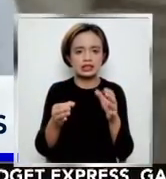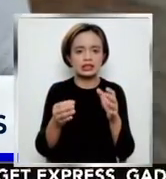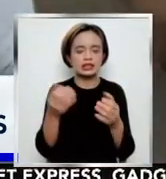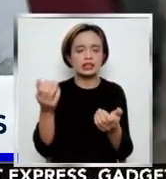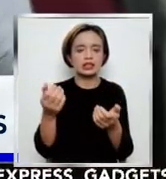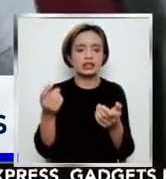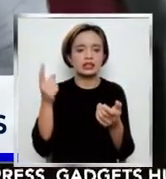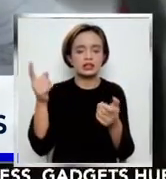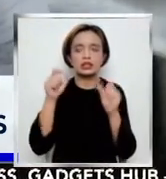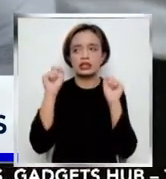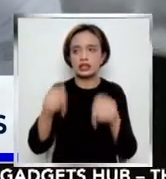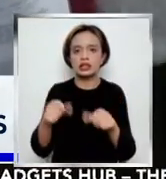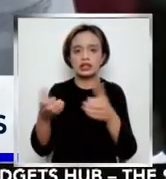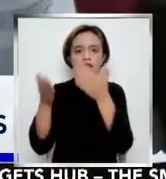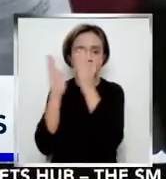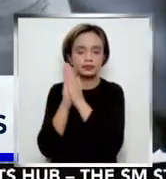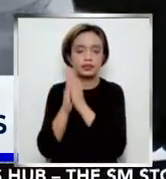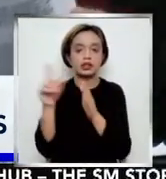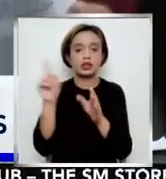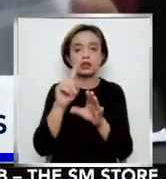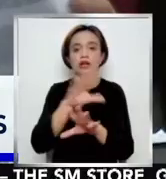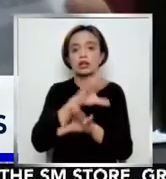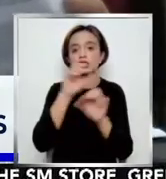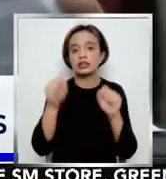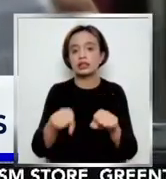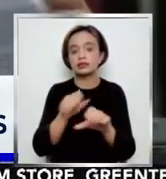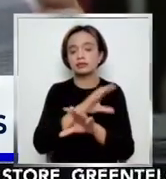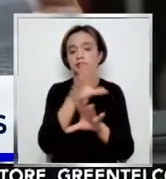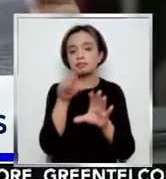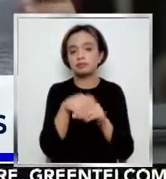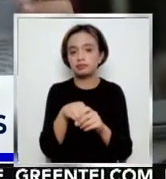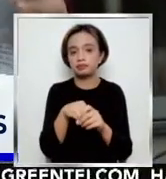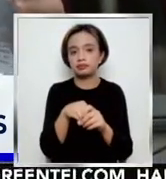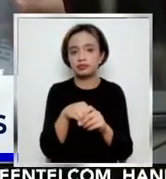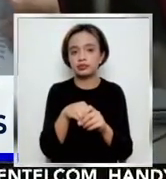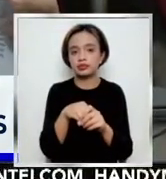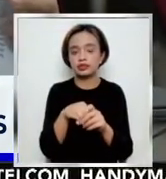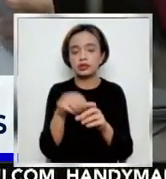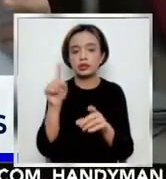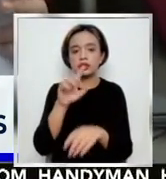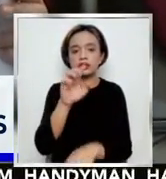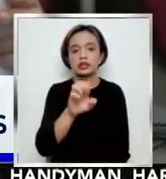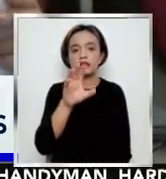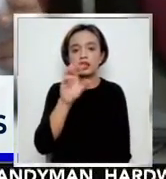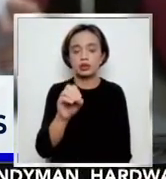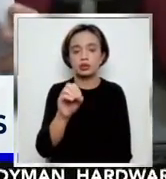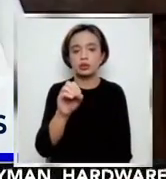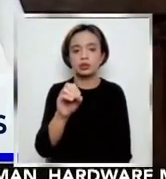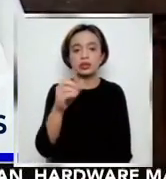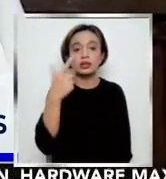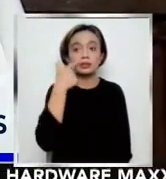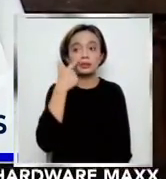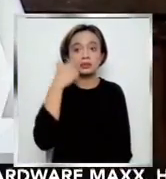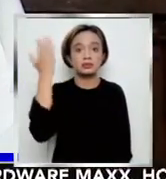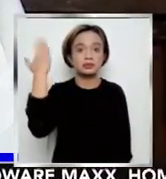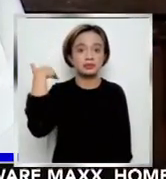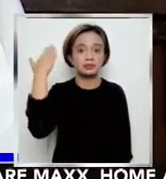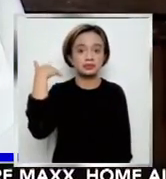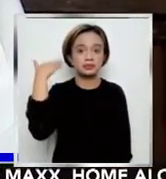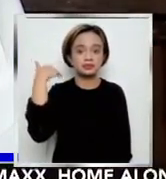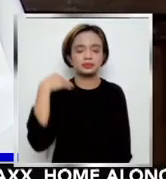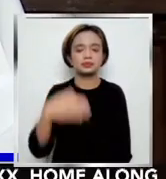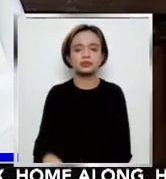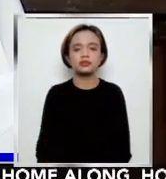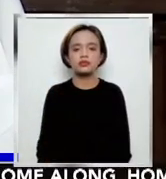him. Kabilang sa pwedeng pagbatay ng pinag-aaralan na ang executive order ni Pangulong Gloria Arroyo noon. That if you